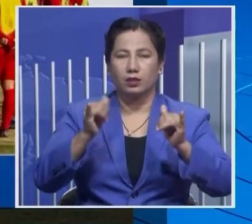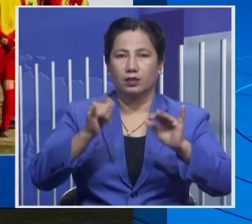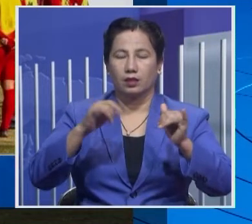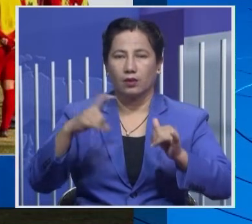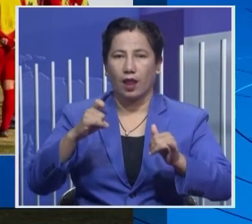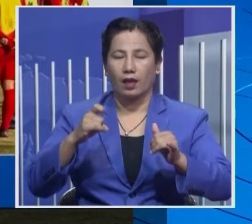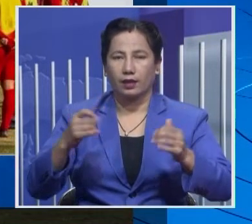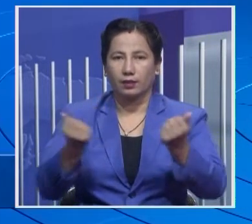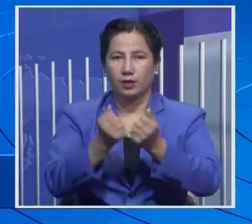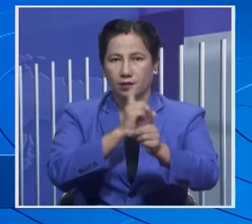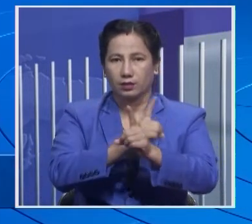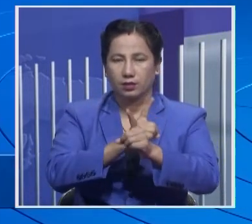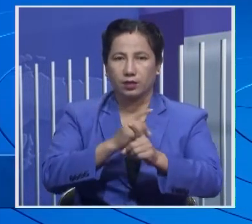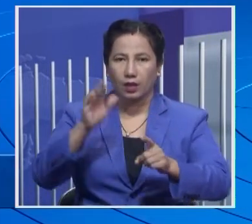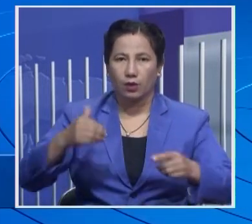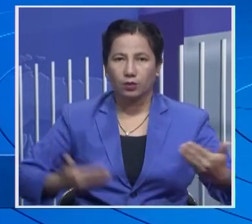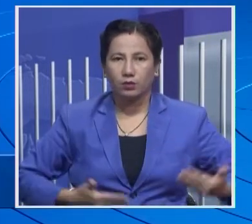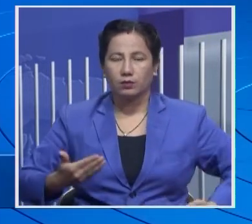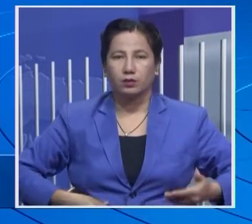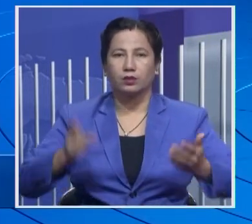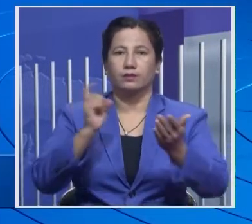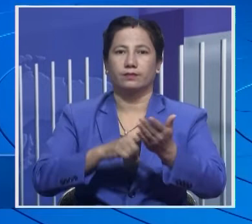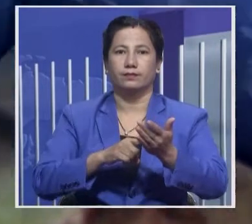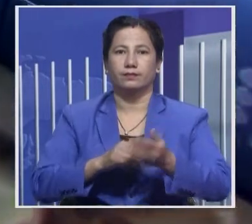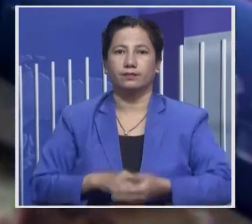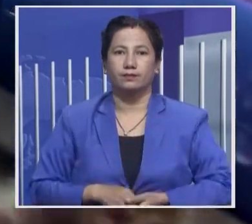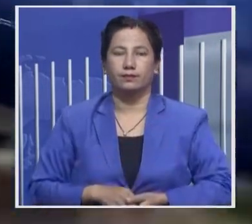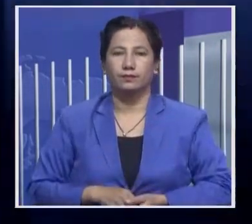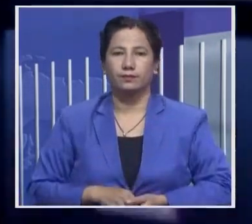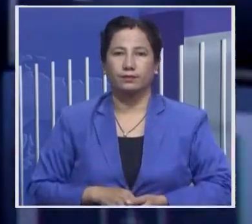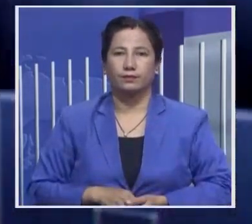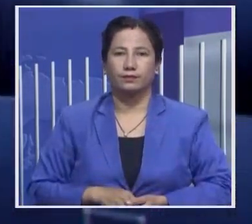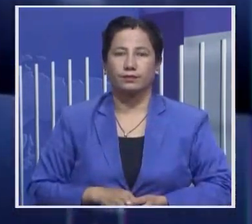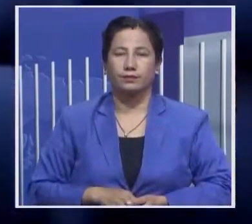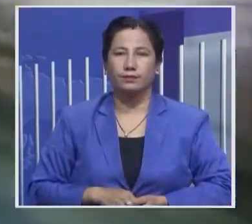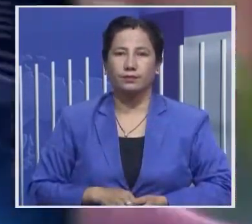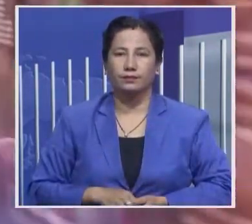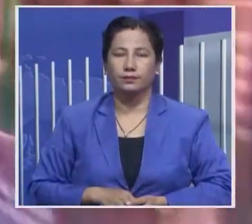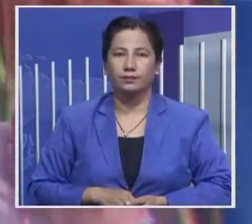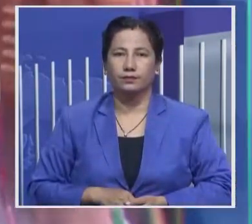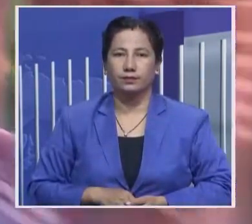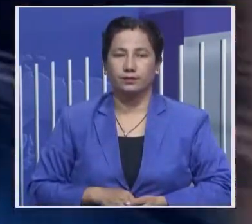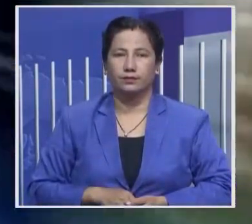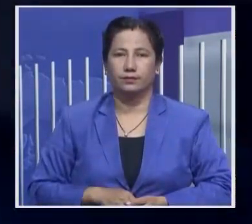खेलका लागि बन्द प्रशिक्षण आउँदो बिहिबारबाट सुरु हुँदै।